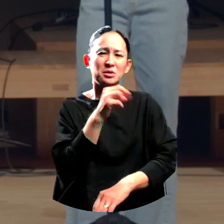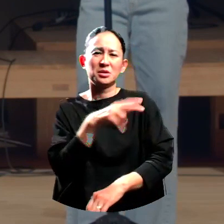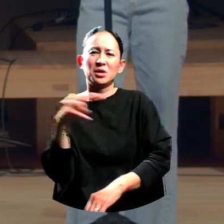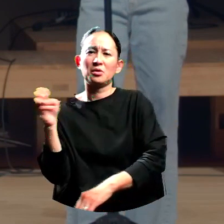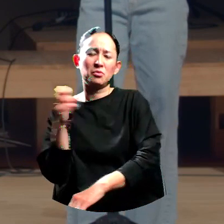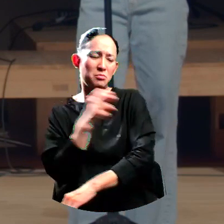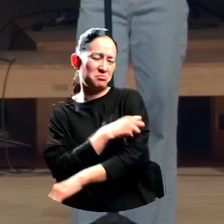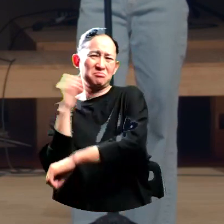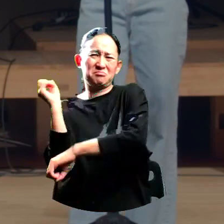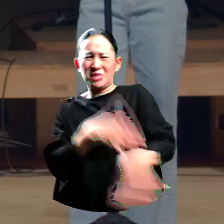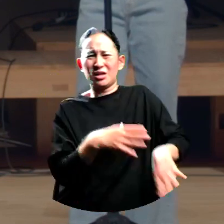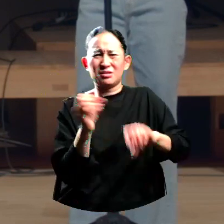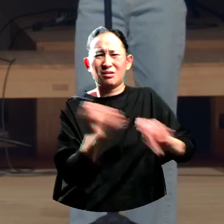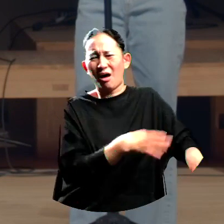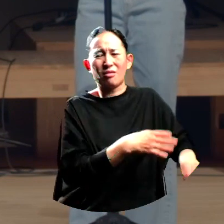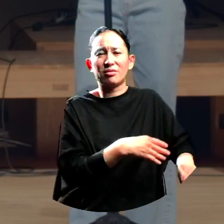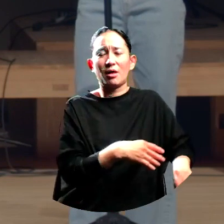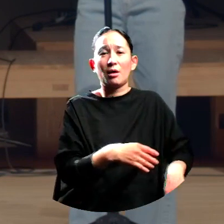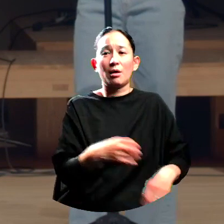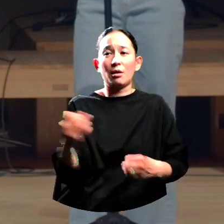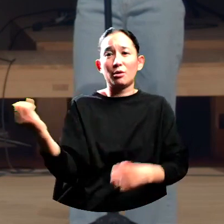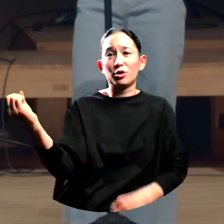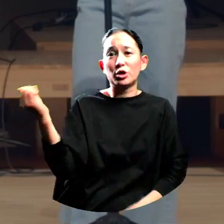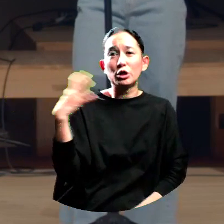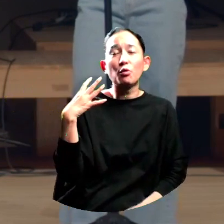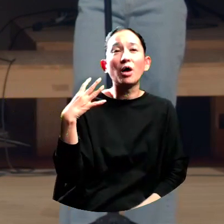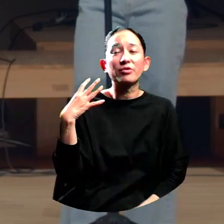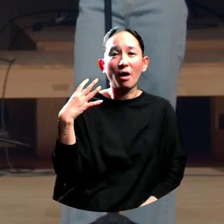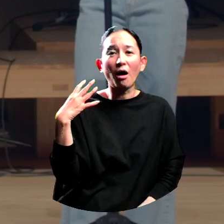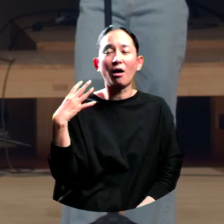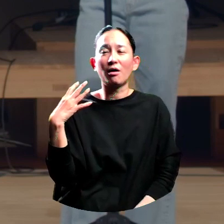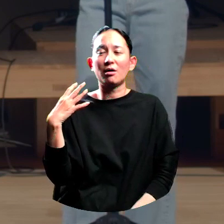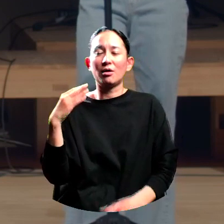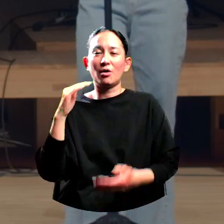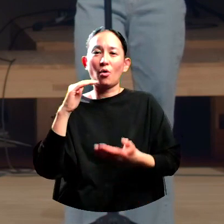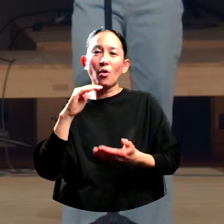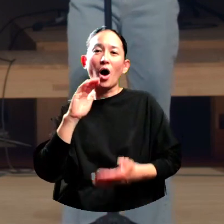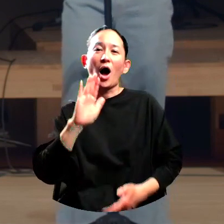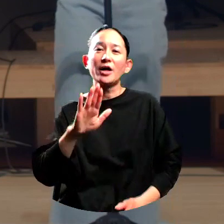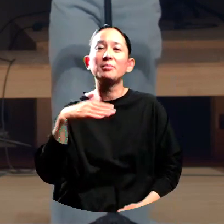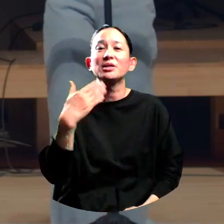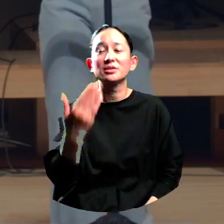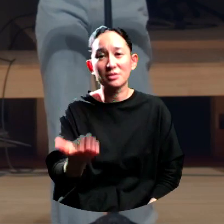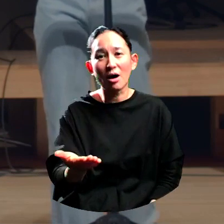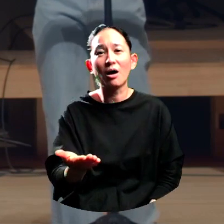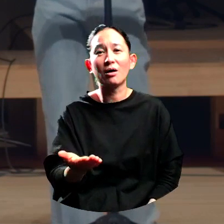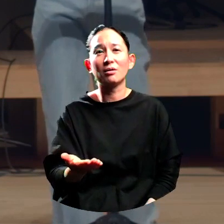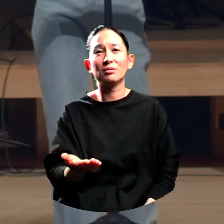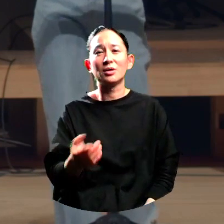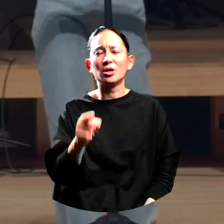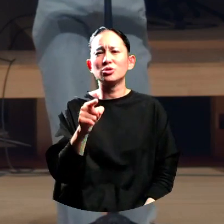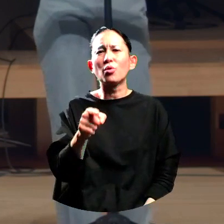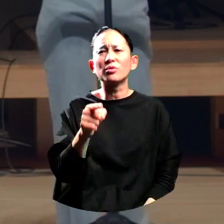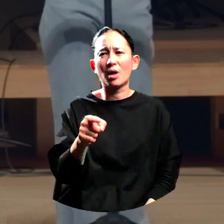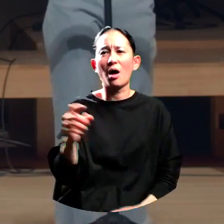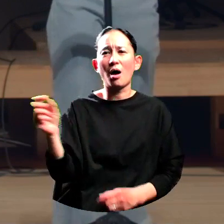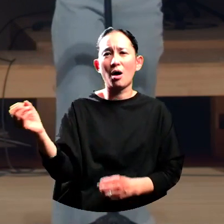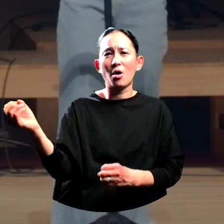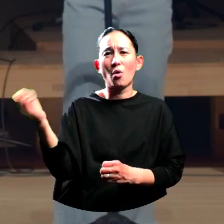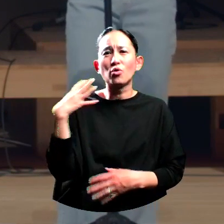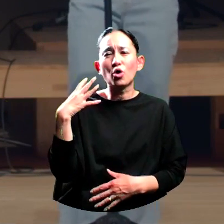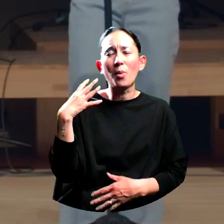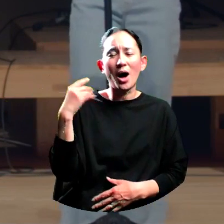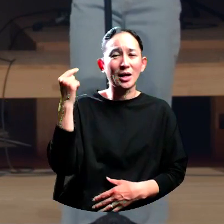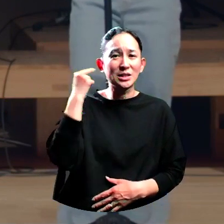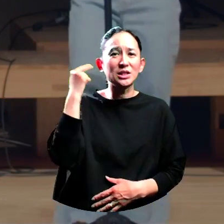ように去りゆき、イナゴのように、どうせイナゴのように振り払われるんだ、こんな言葉聞いたらもう相当やばいですよね。 We can